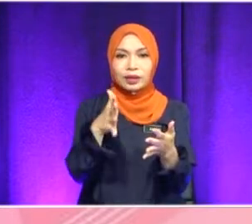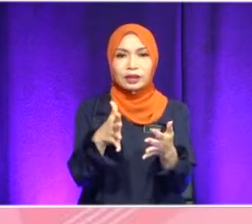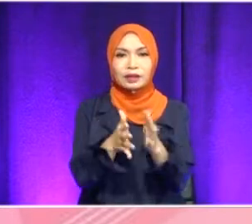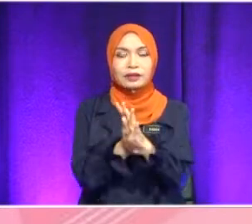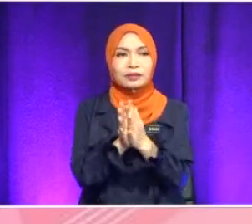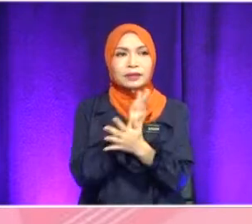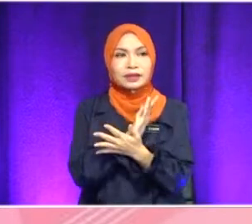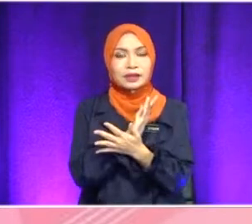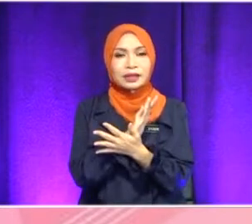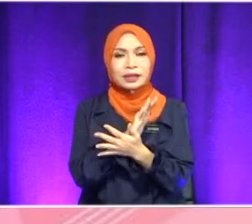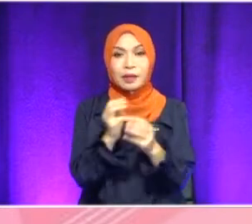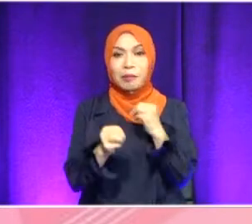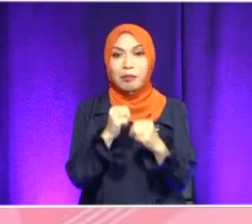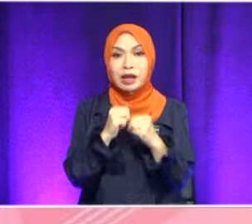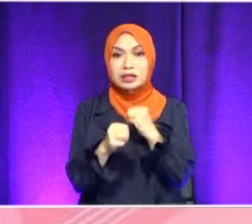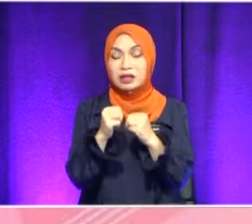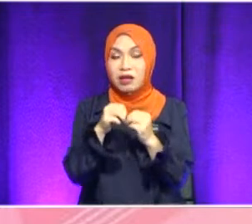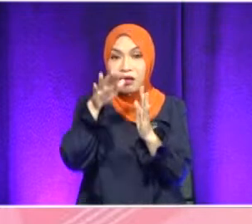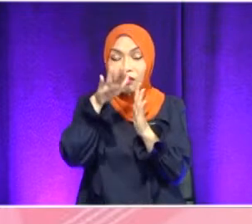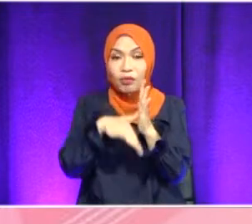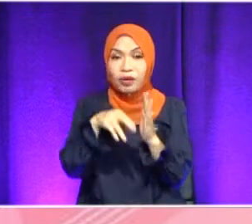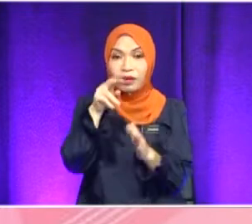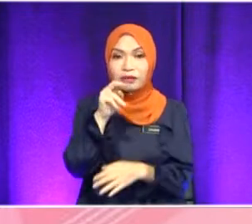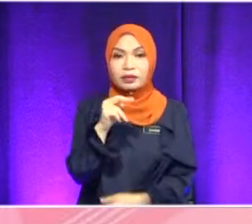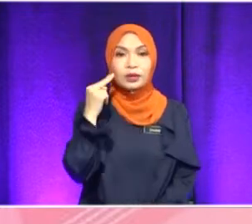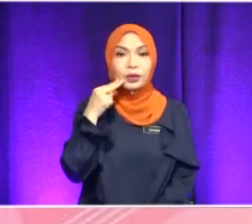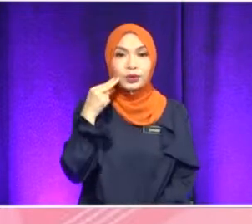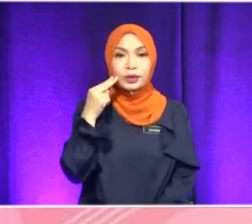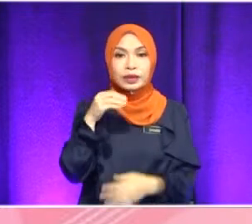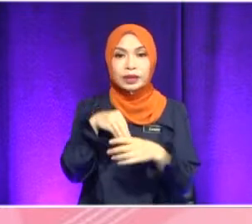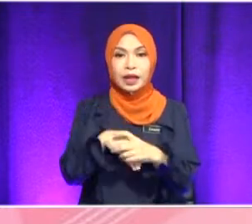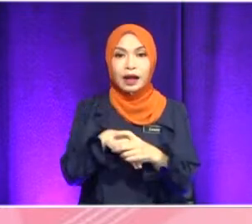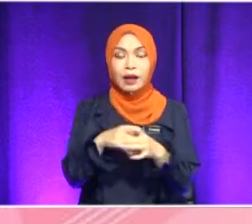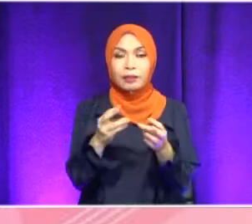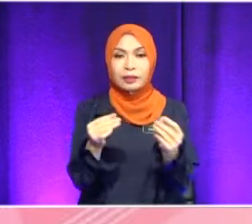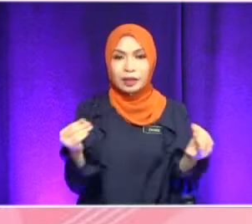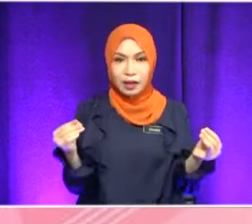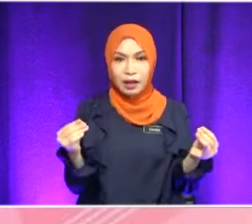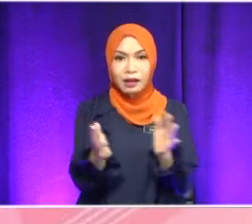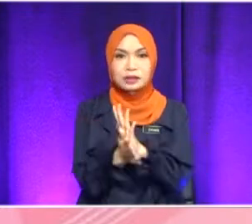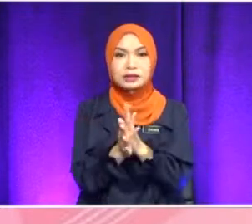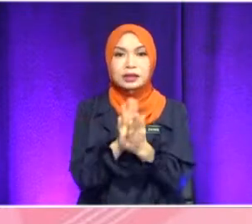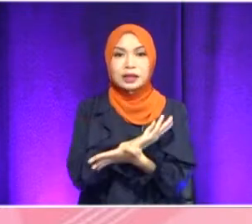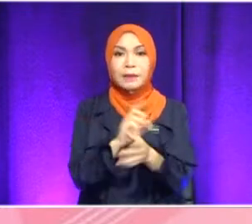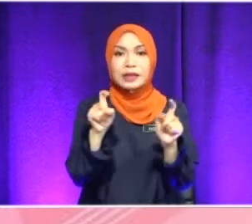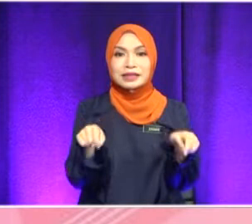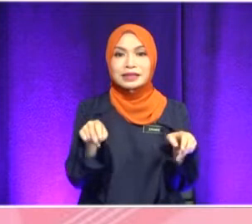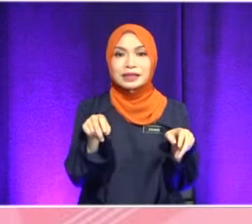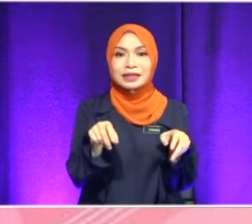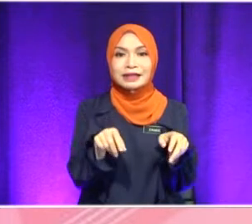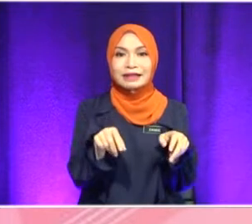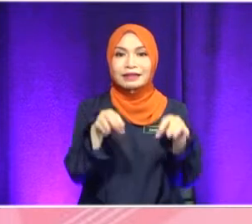kekurangan nutrien dari sebagai seorang pegawai pertanian nah anda telah mencadangkan untuk menanam tumbuh-tumbuhan